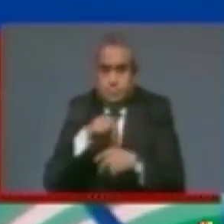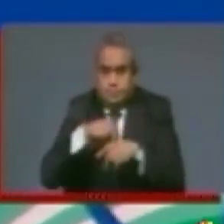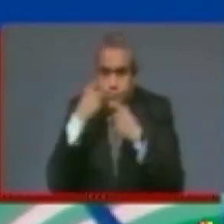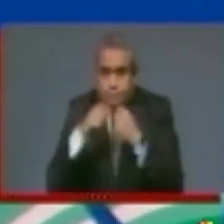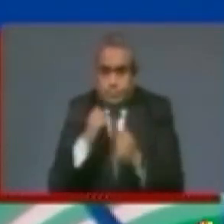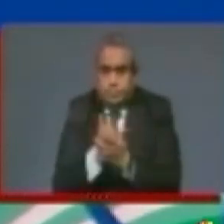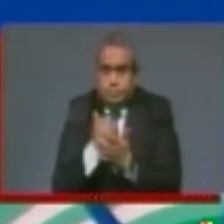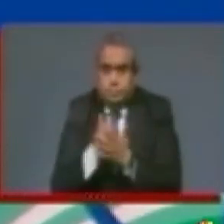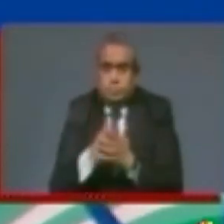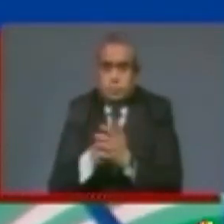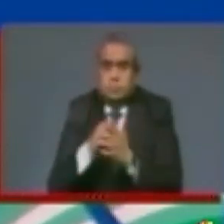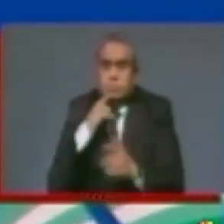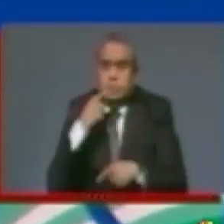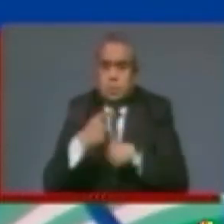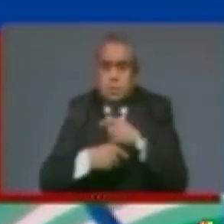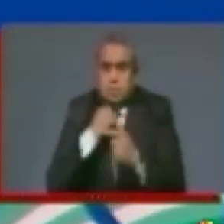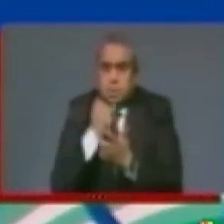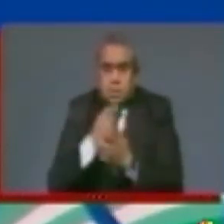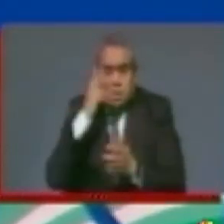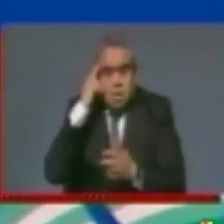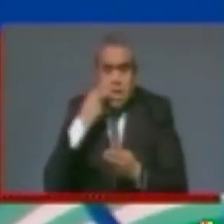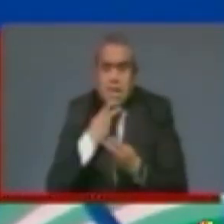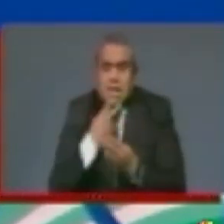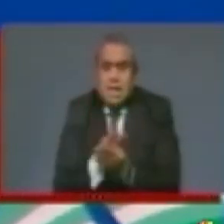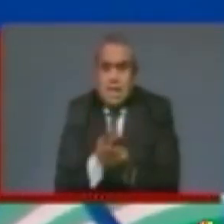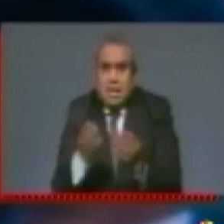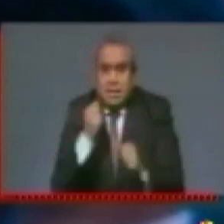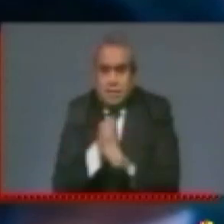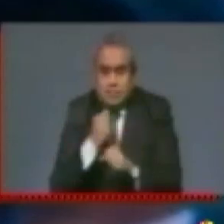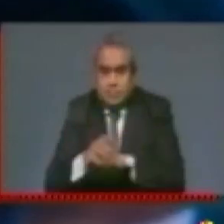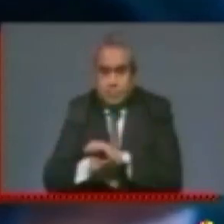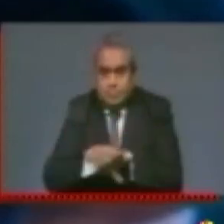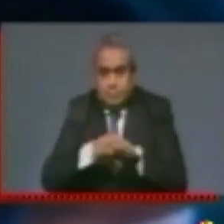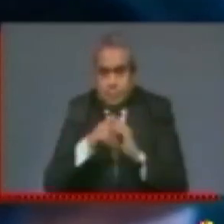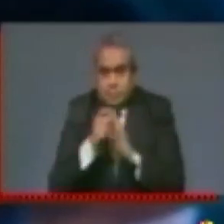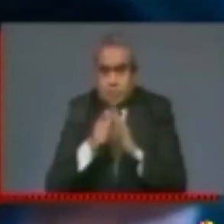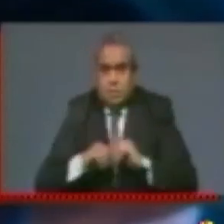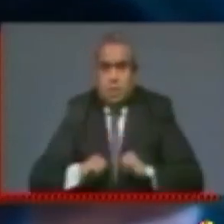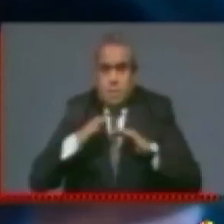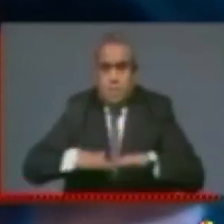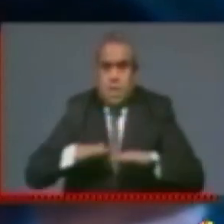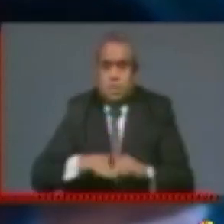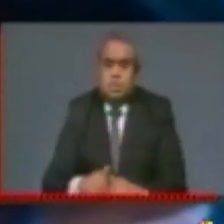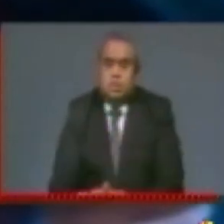يستحق مننا كل الخير وان احنا نساعده على تحسين مستوى معاشته